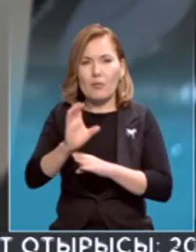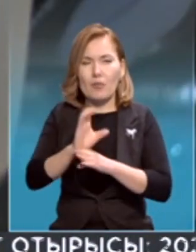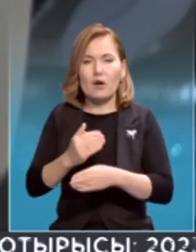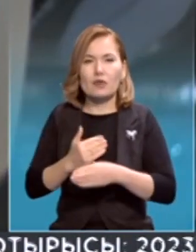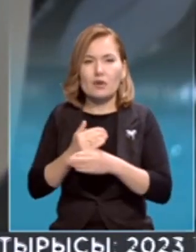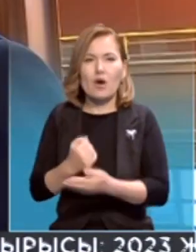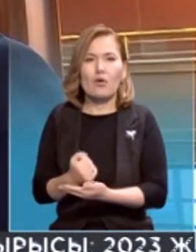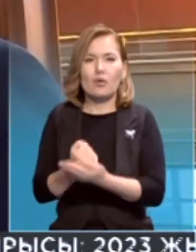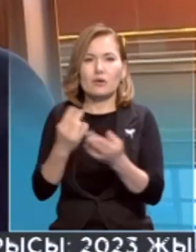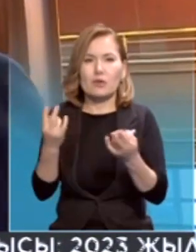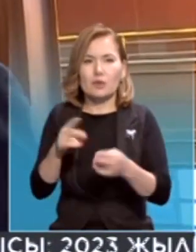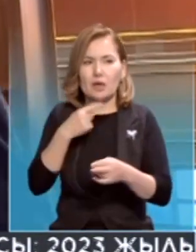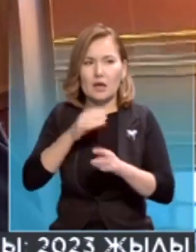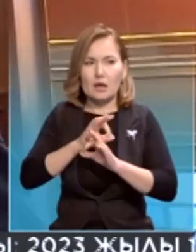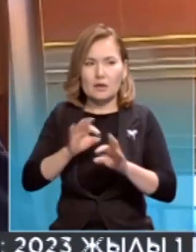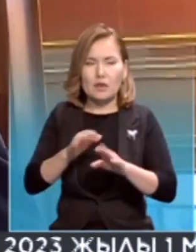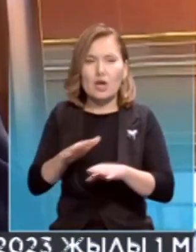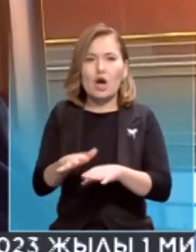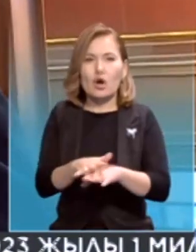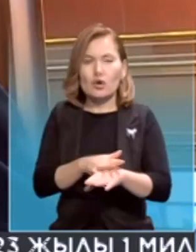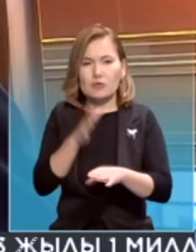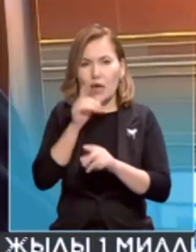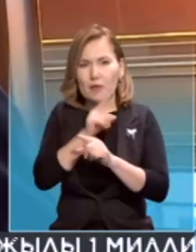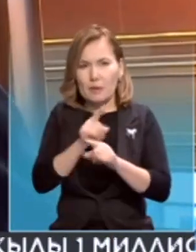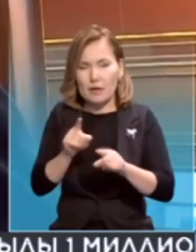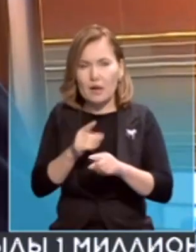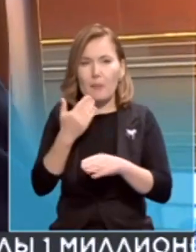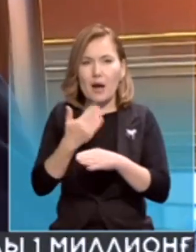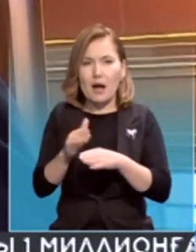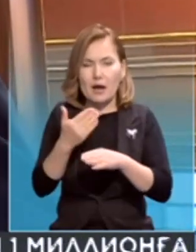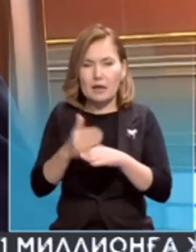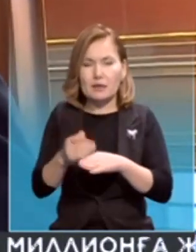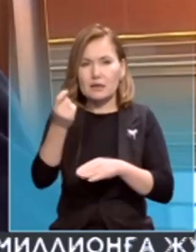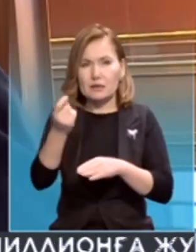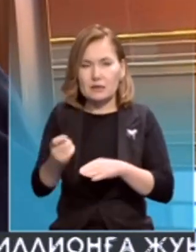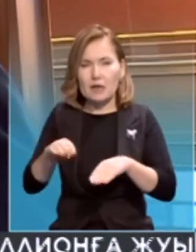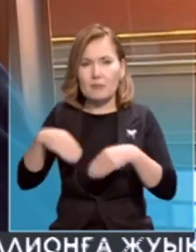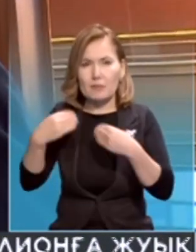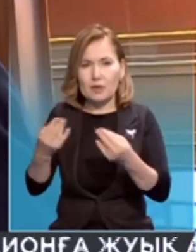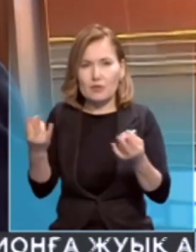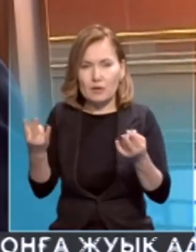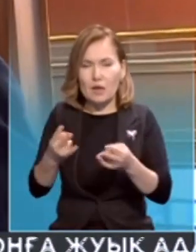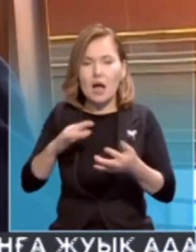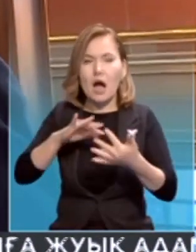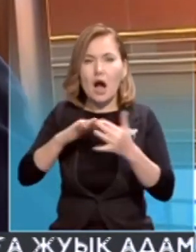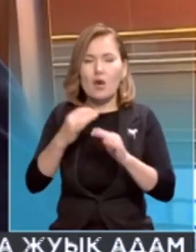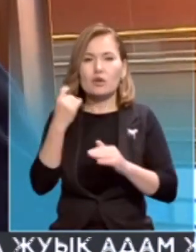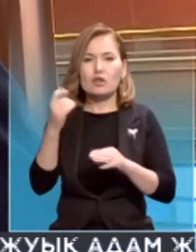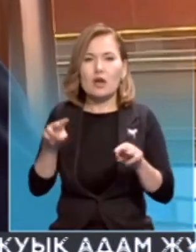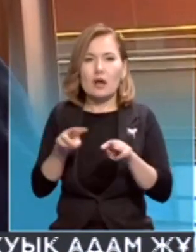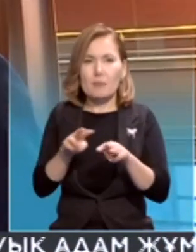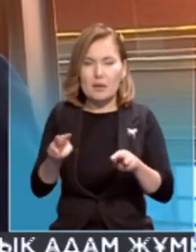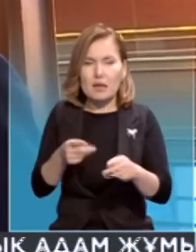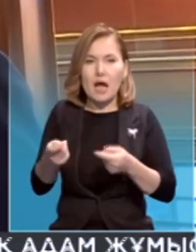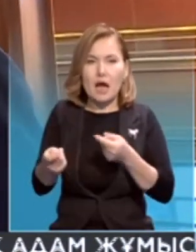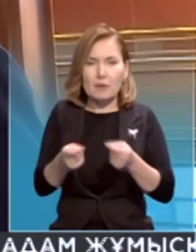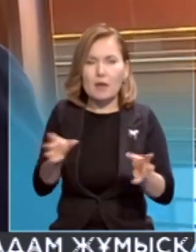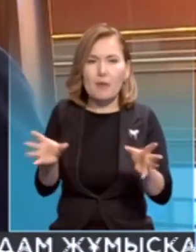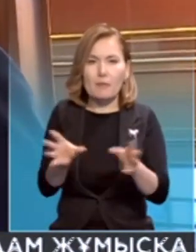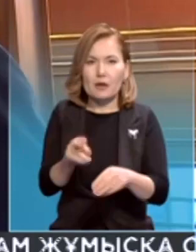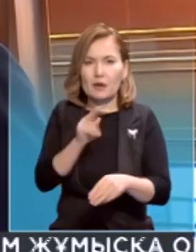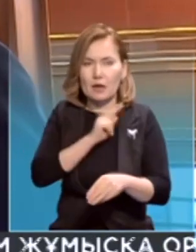қажет деп есептейді. Сол жерге ұзақ мерзімді арзан кредиттер беру керек. Ол ауыл шаруашылық министрлігі әкімдермен бірге